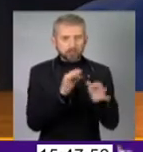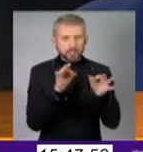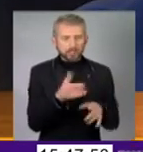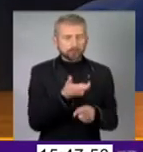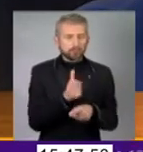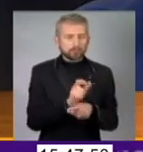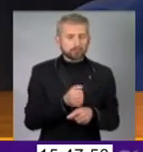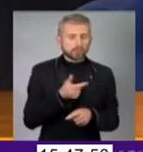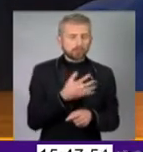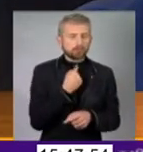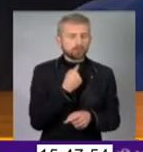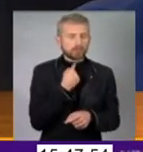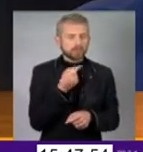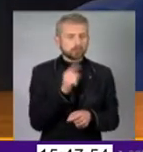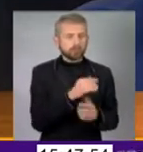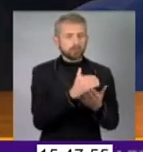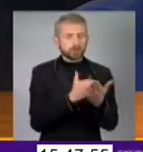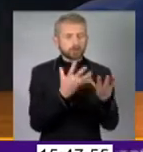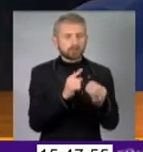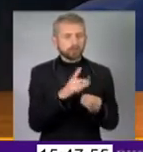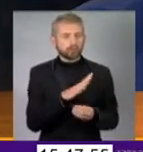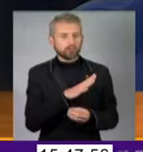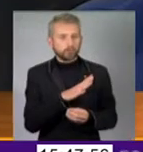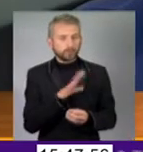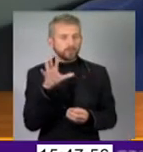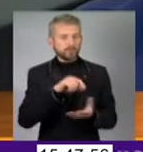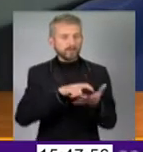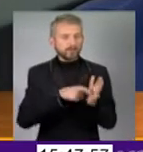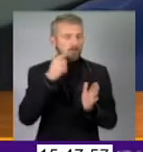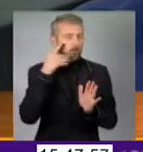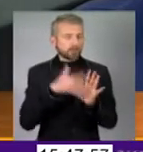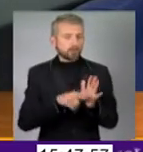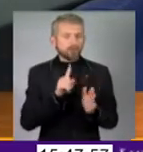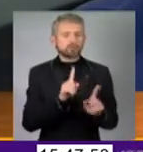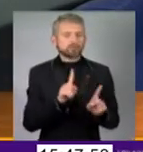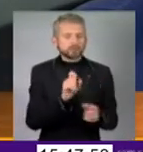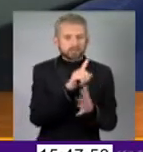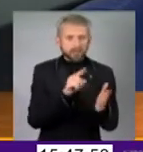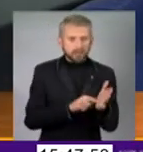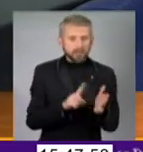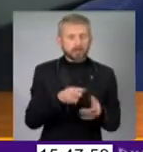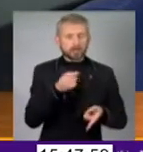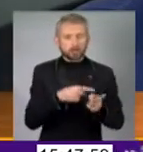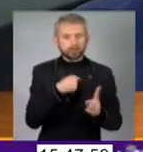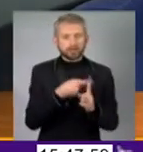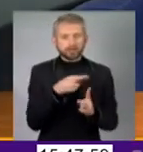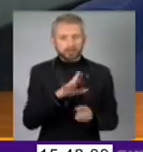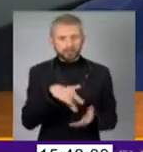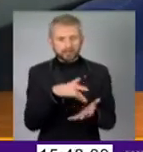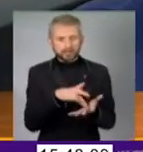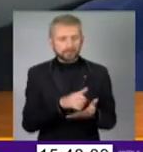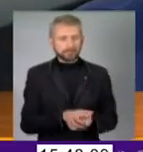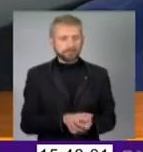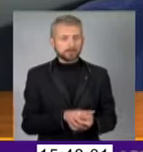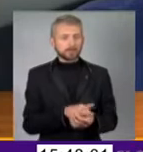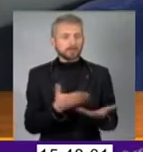найбільшу кількість, мабуть, голосів в тому порядку денному, який був, тому що вся зала розуміла, що це запитання, що воно реально позитивне для міста.